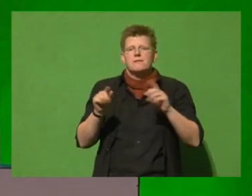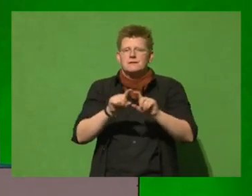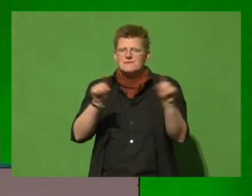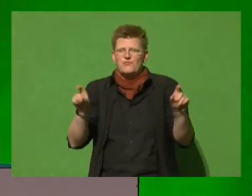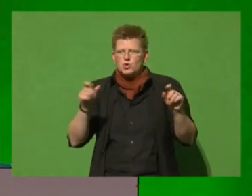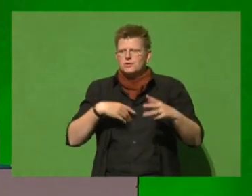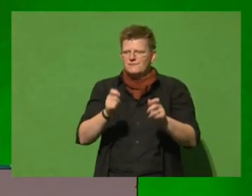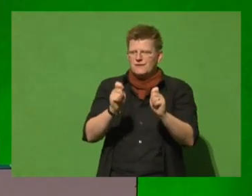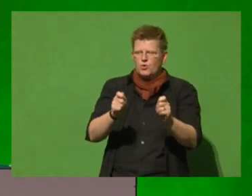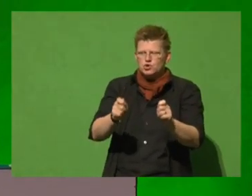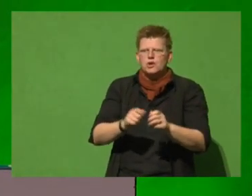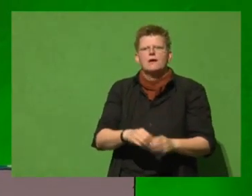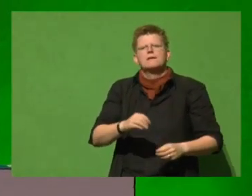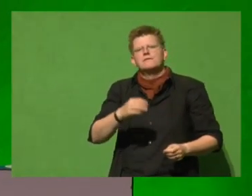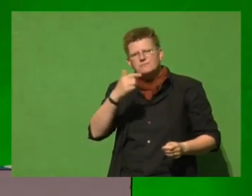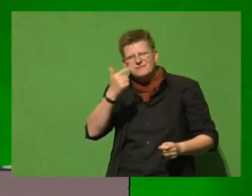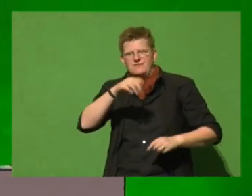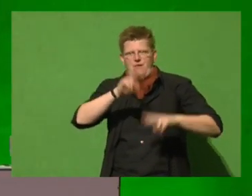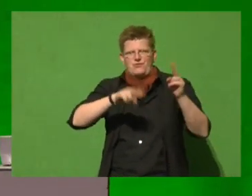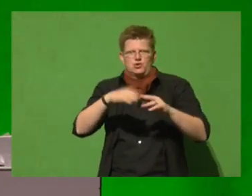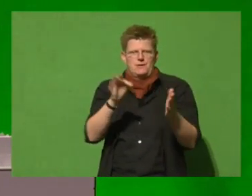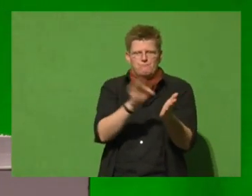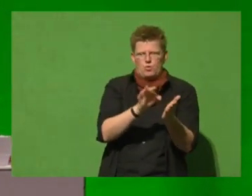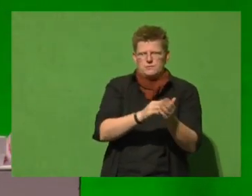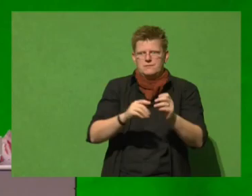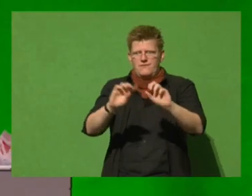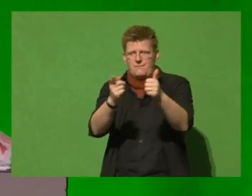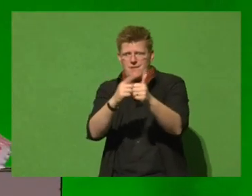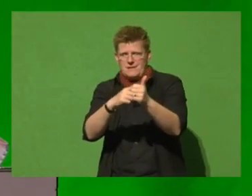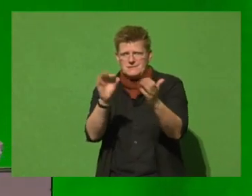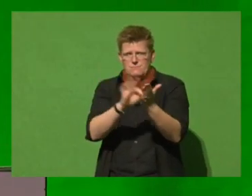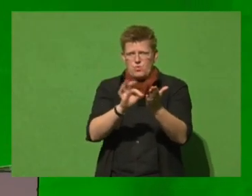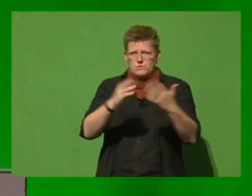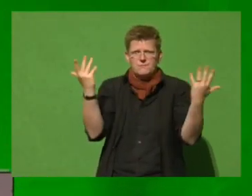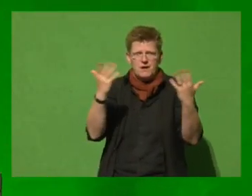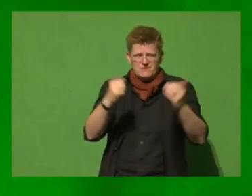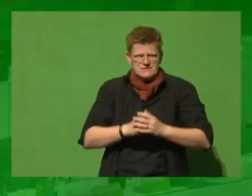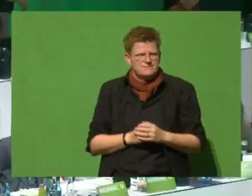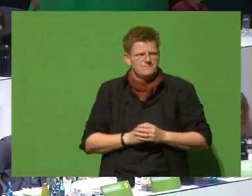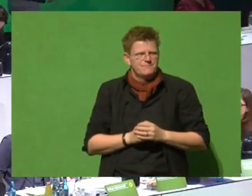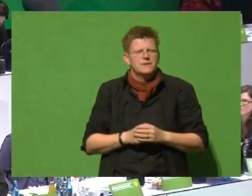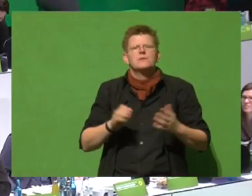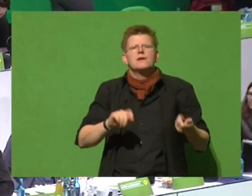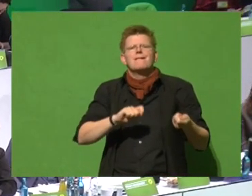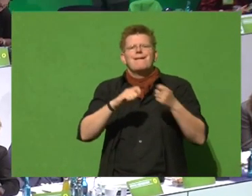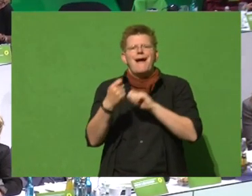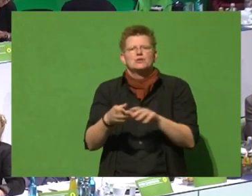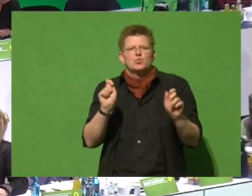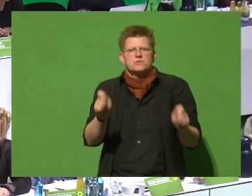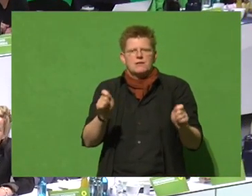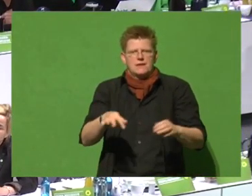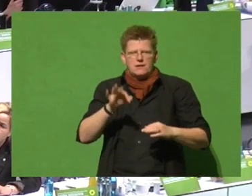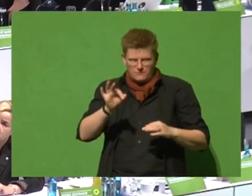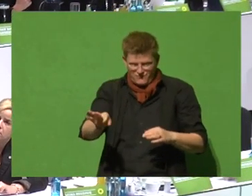dann auch später, beide separat abzustimmen. Und zwar der erste Punkt ist bei Änderungsanträgen zur regulären Landesdelegiertenkonferenz